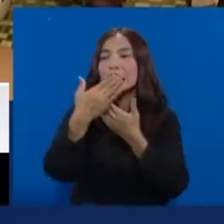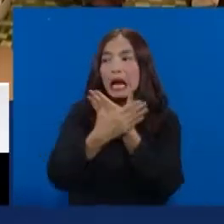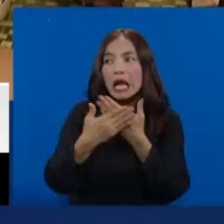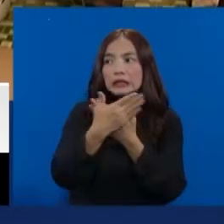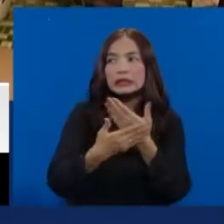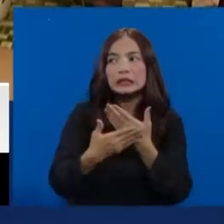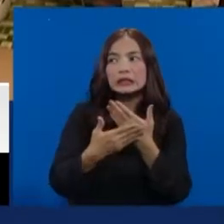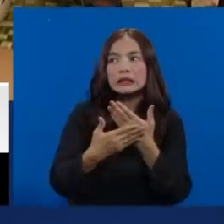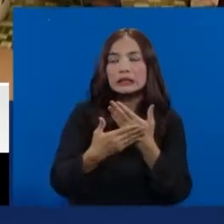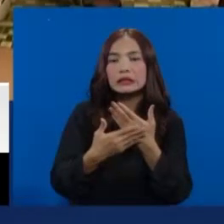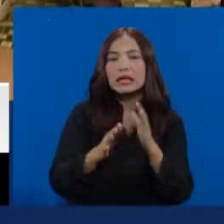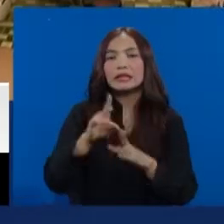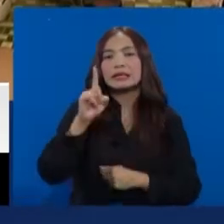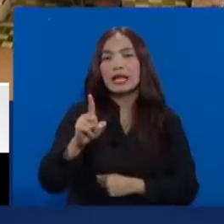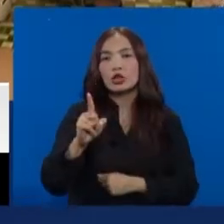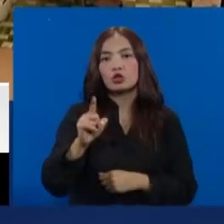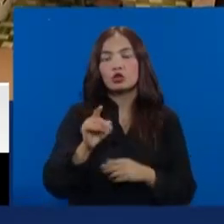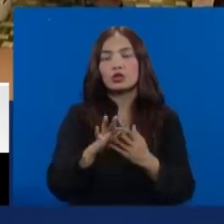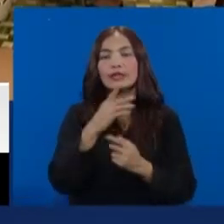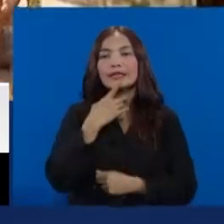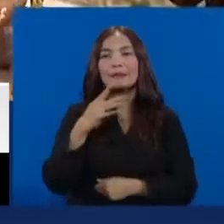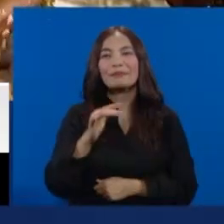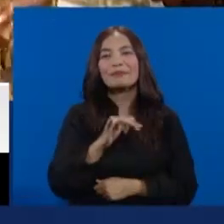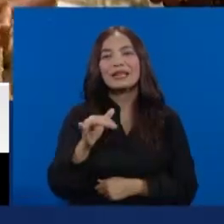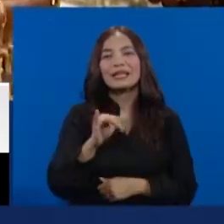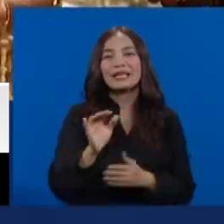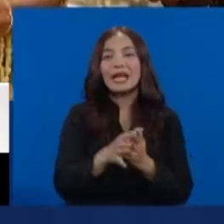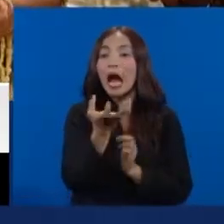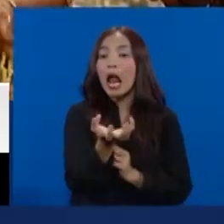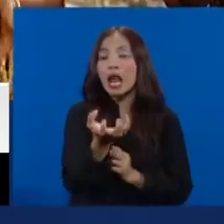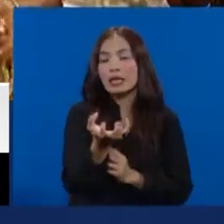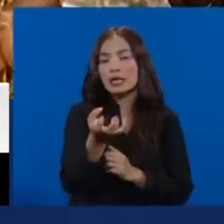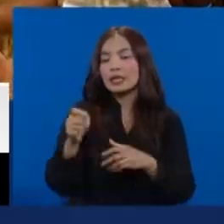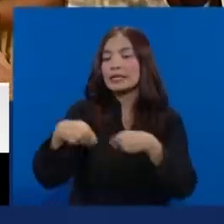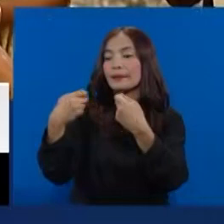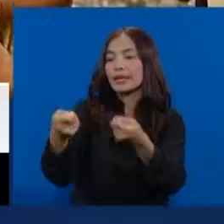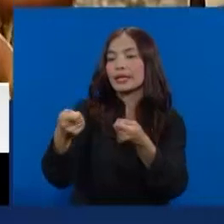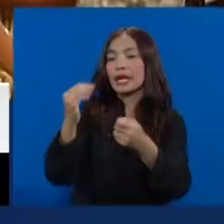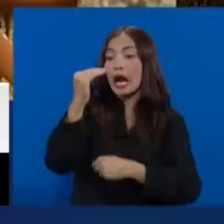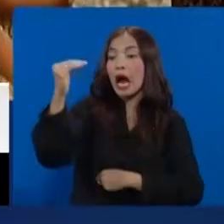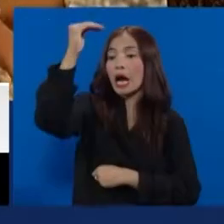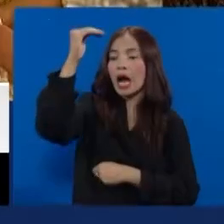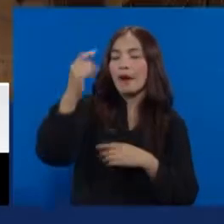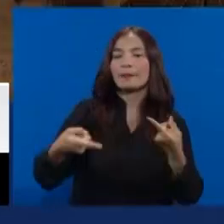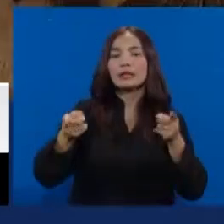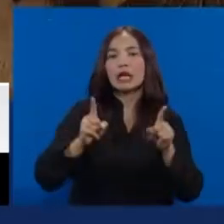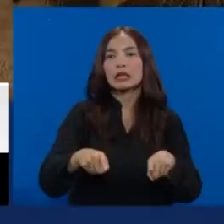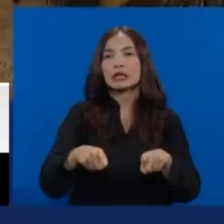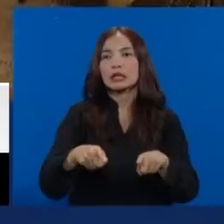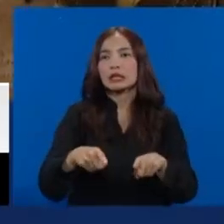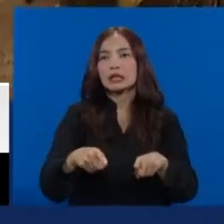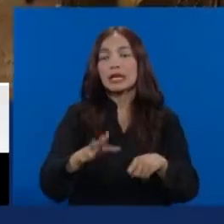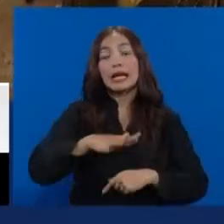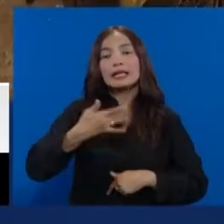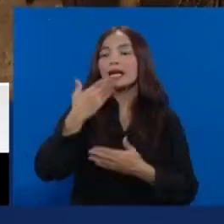diberikan satu ungkapan ataupun suatu benda kepada kakaknya sebagai ungkapan atau